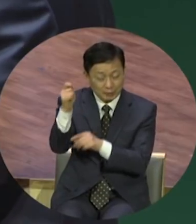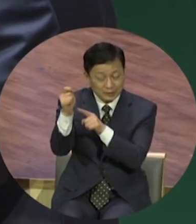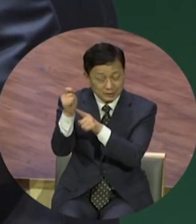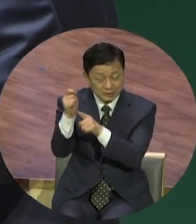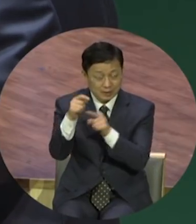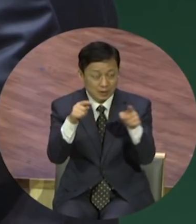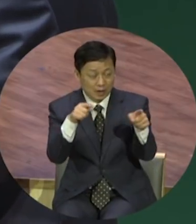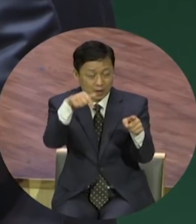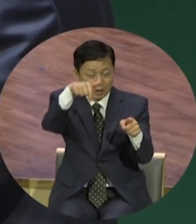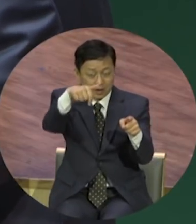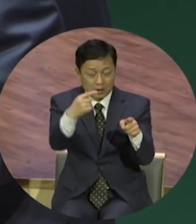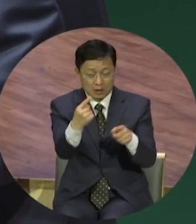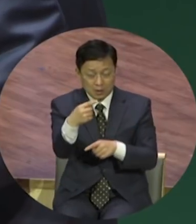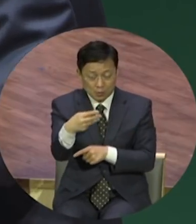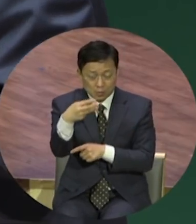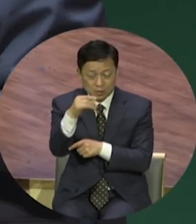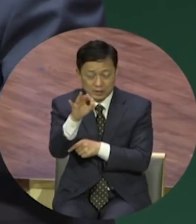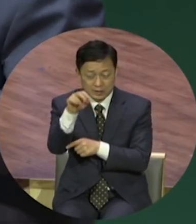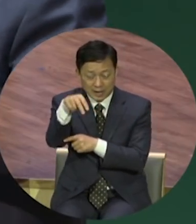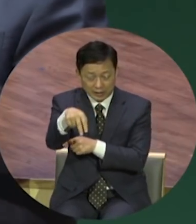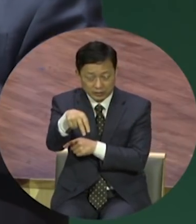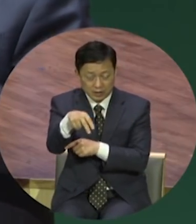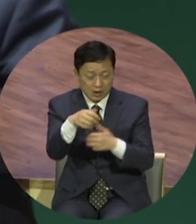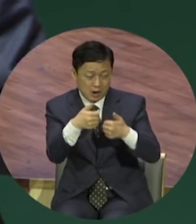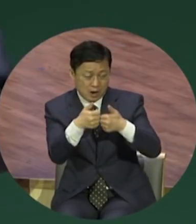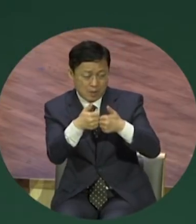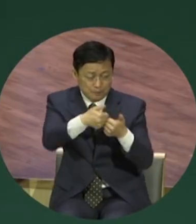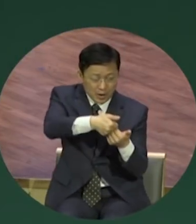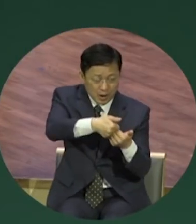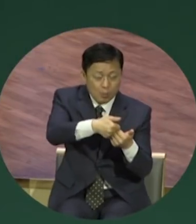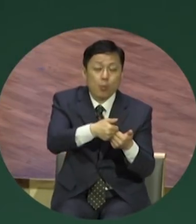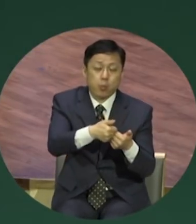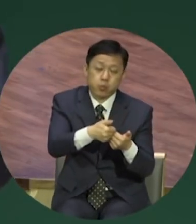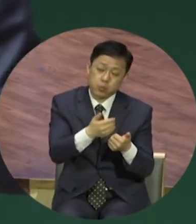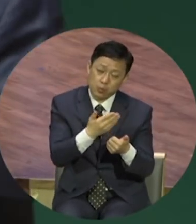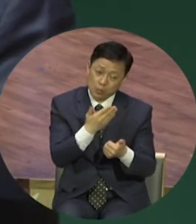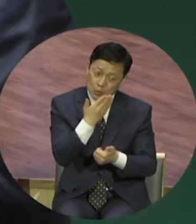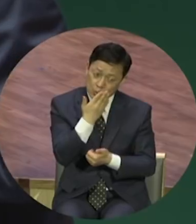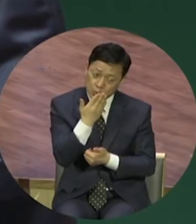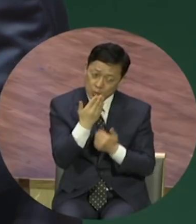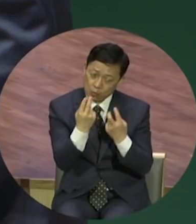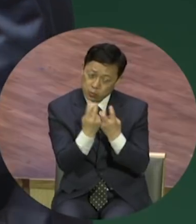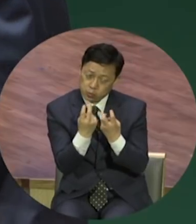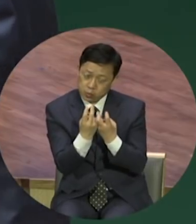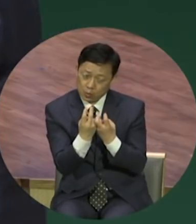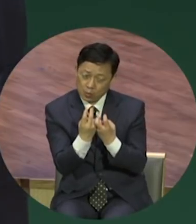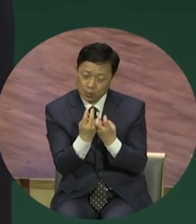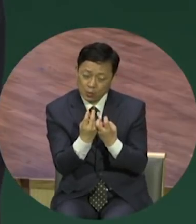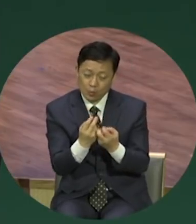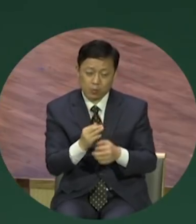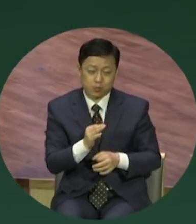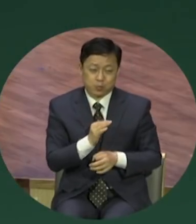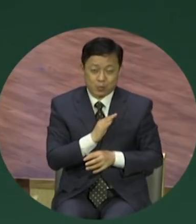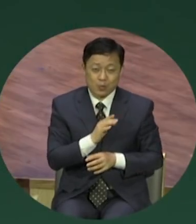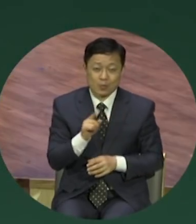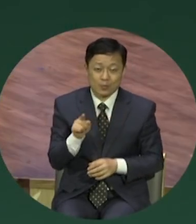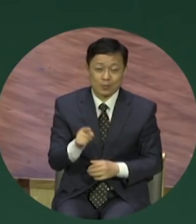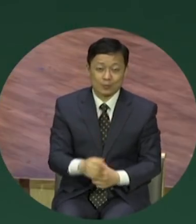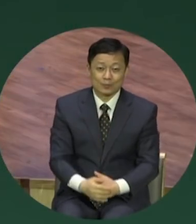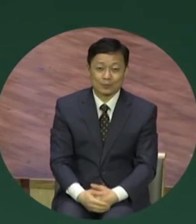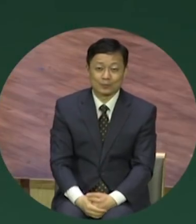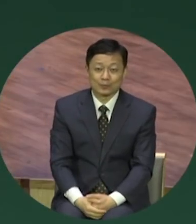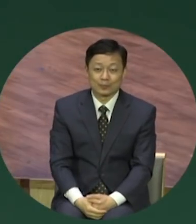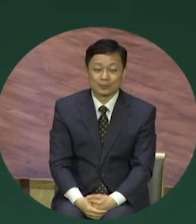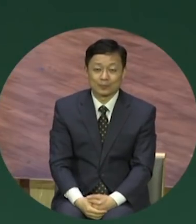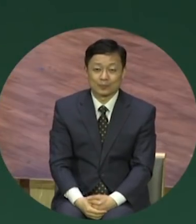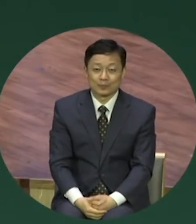싸우겠다. 성령이 감동돼서 가능하다고 봅니다. And so David, who was very skilled at throwing the